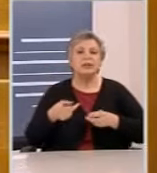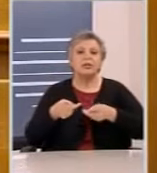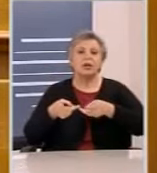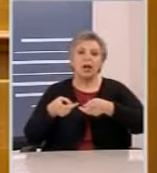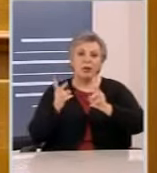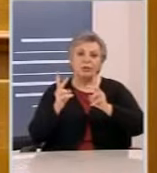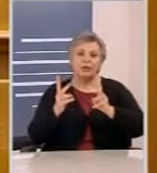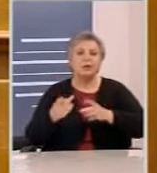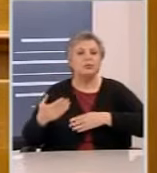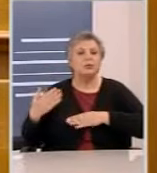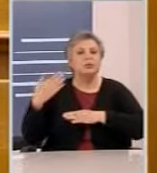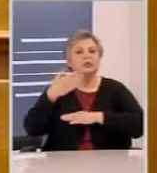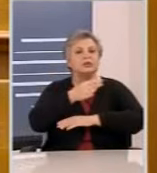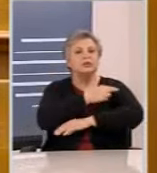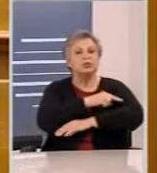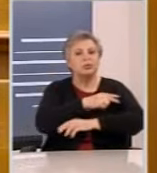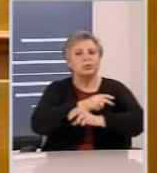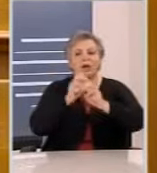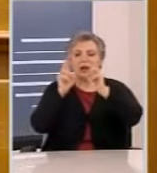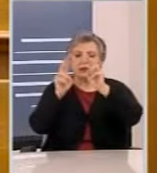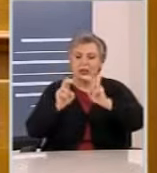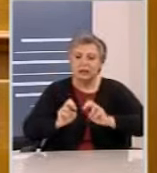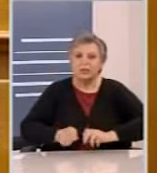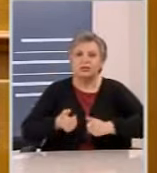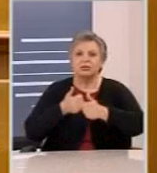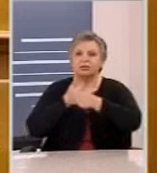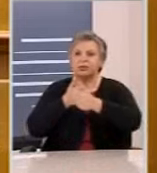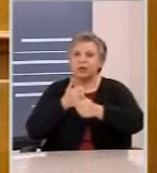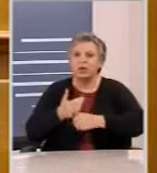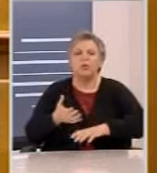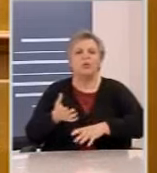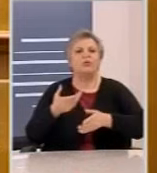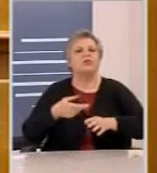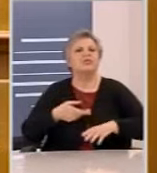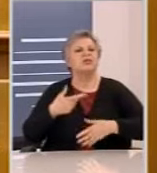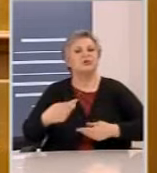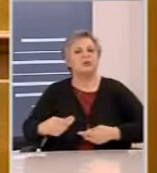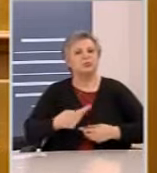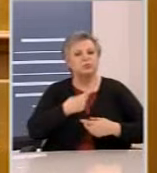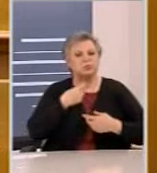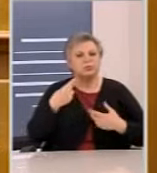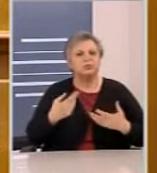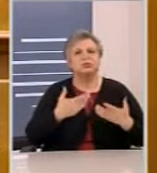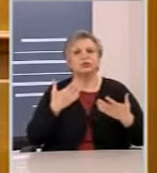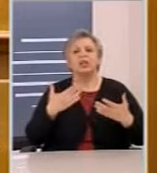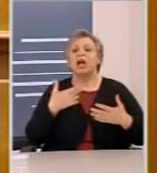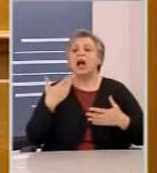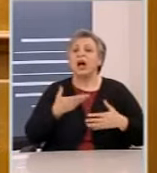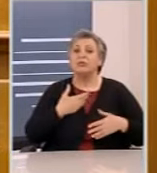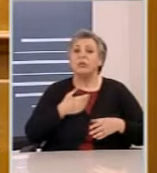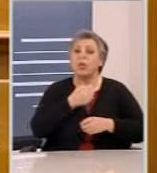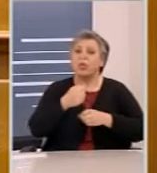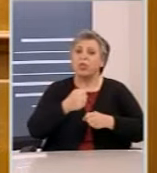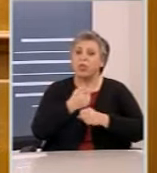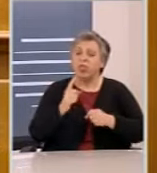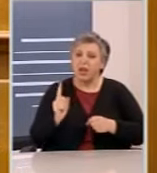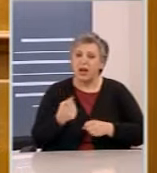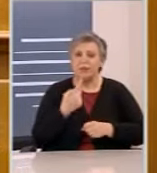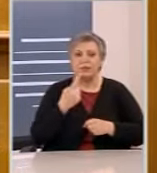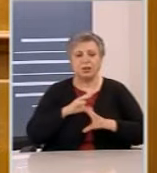τις εξετάσεις τους, για την παρακολούθησή τους, για την νοσηλεία τους, για τα χειρουργία τους, για τις ακριβές θεραπείες τους